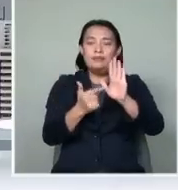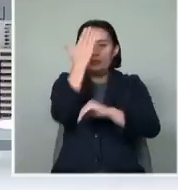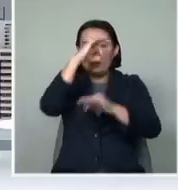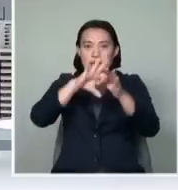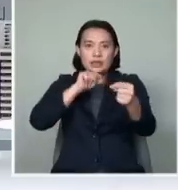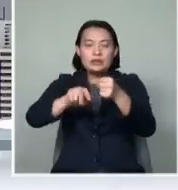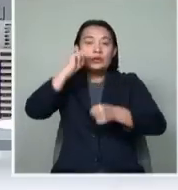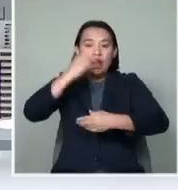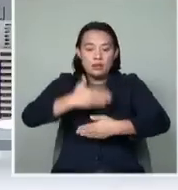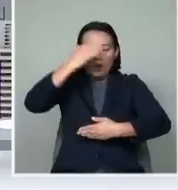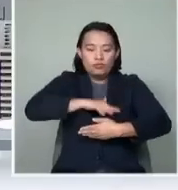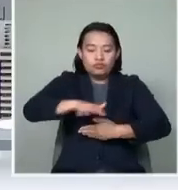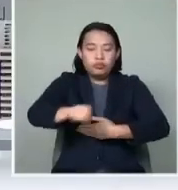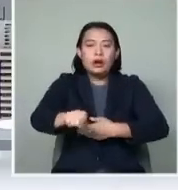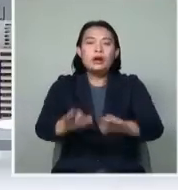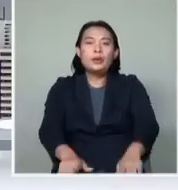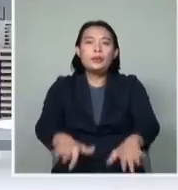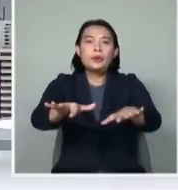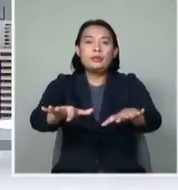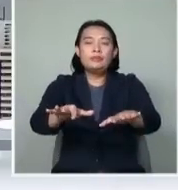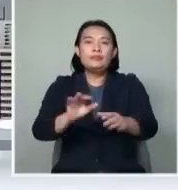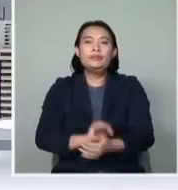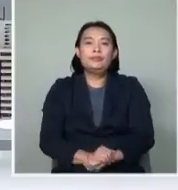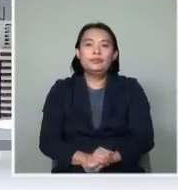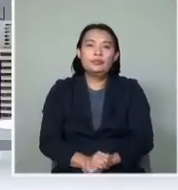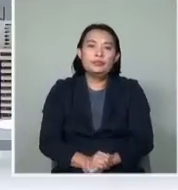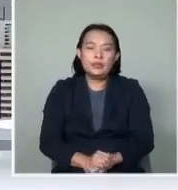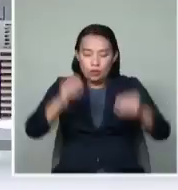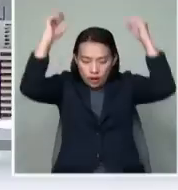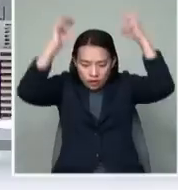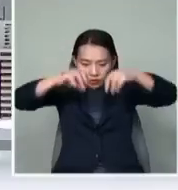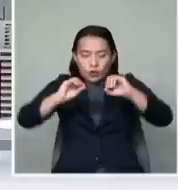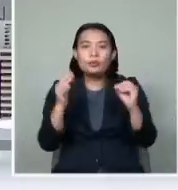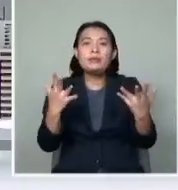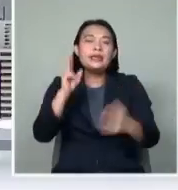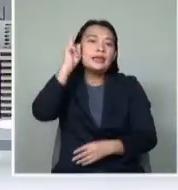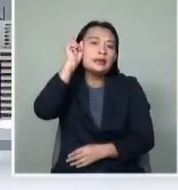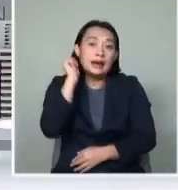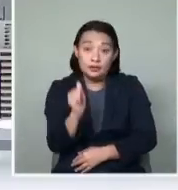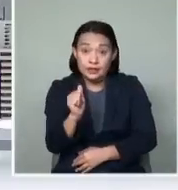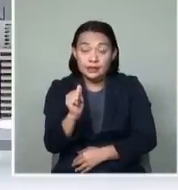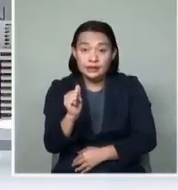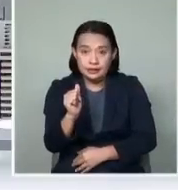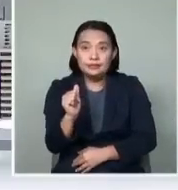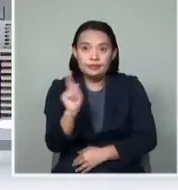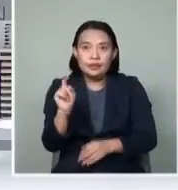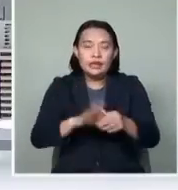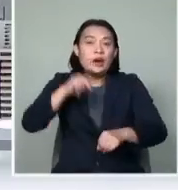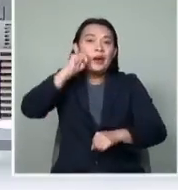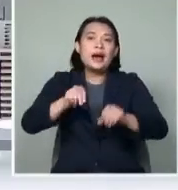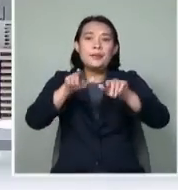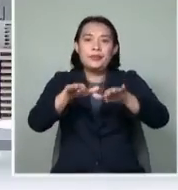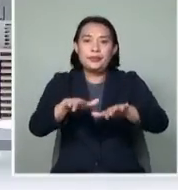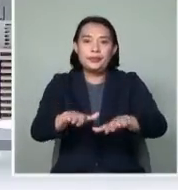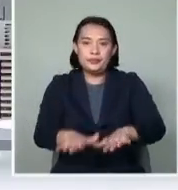ำออกมาทำให้เกิดน้ำท่วมนั่นเองนะครับแต่ว่าช่วงที่ผ่านมานี้ฝนไม่ตกลงมาเพิ่มก็เป็นข่าวดีเพราะว่าระดับน้ำเนี่ยก็เริ่มที่จะลดลงแล้ว